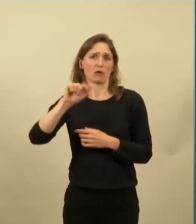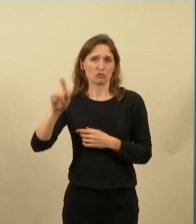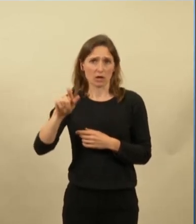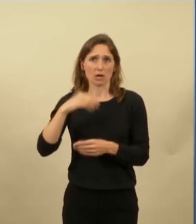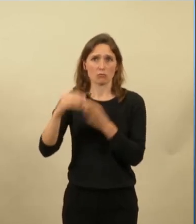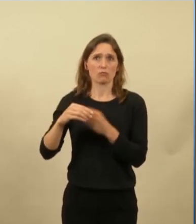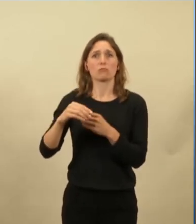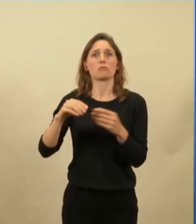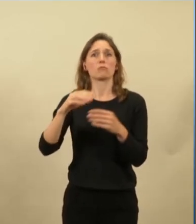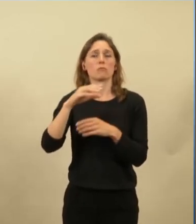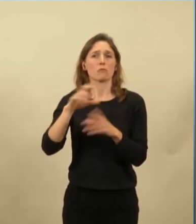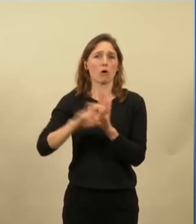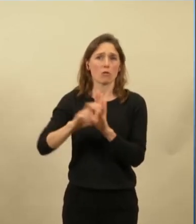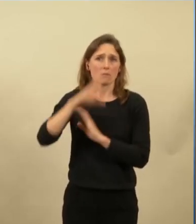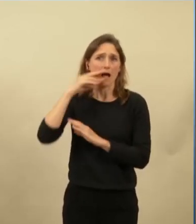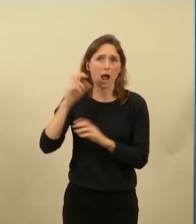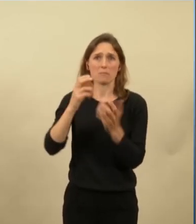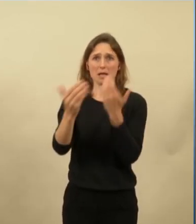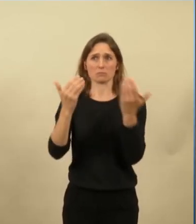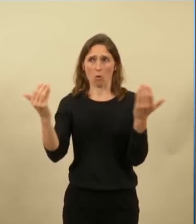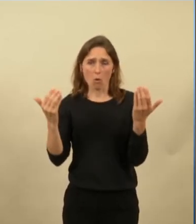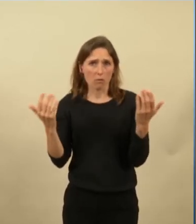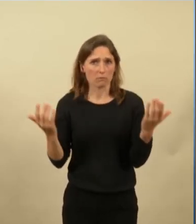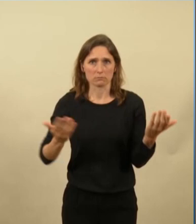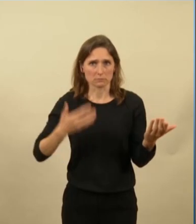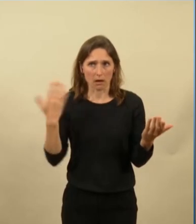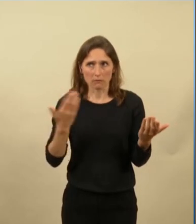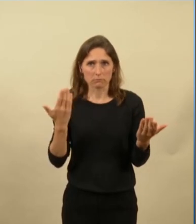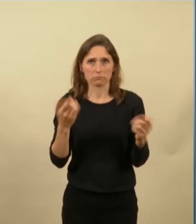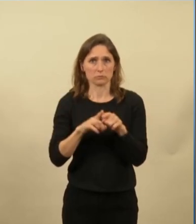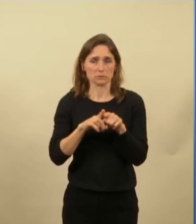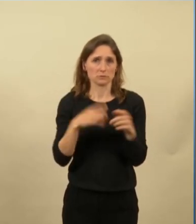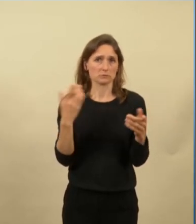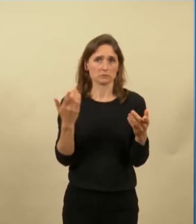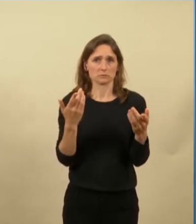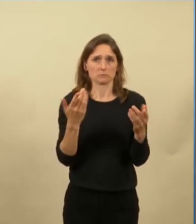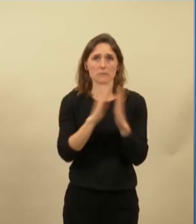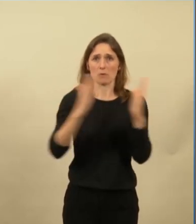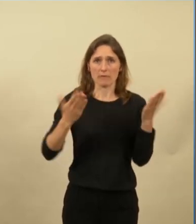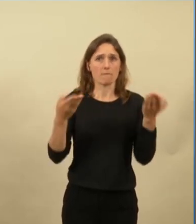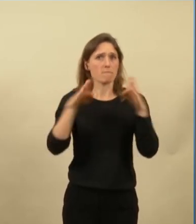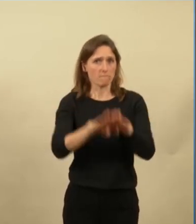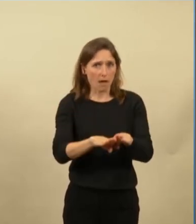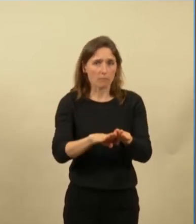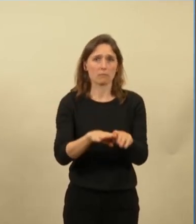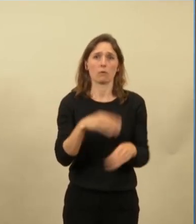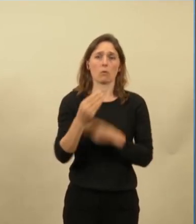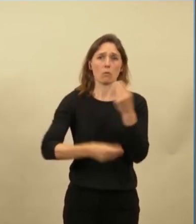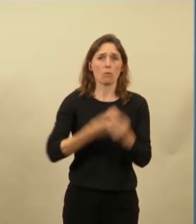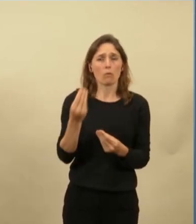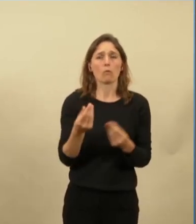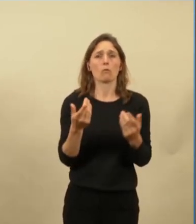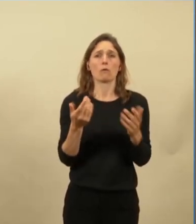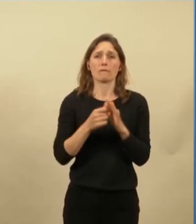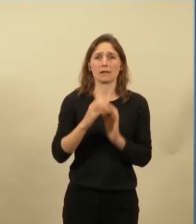la main et la mise sur la culture avec la fermeture des bibliothèques concernant la réduction donc des